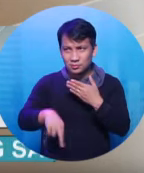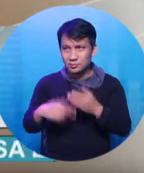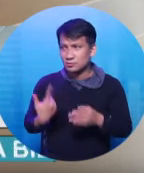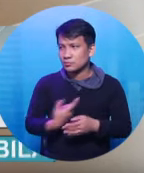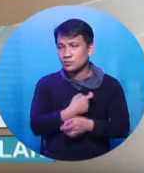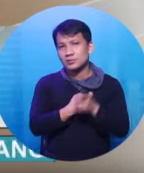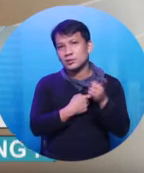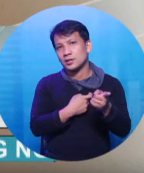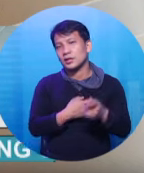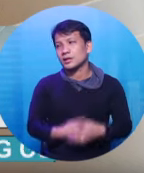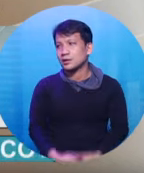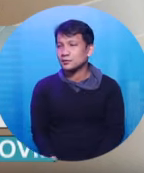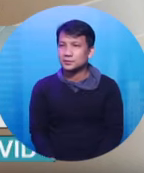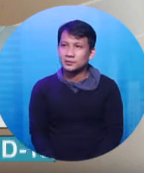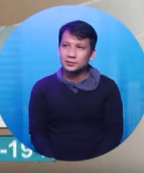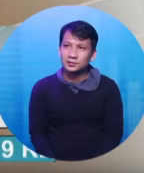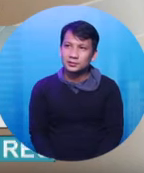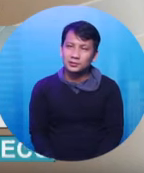sinaktan ka.